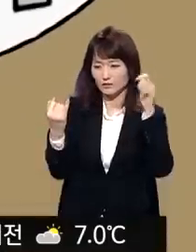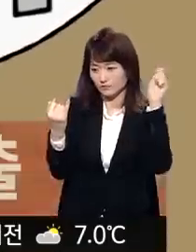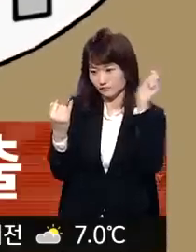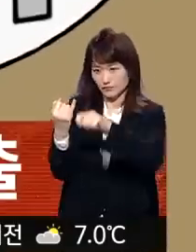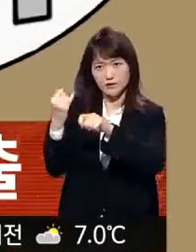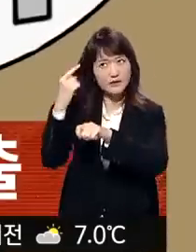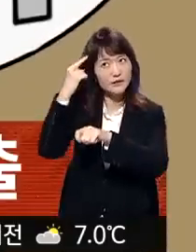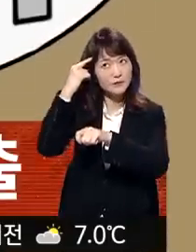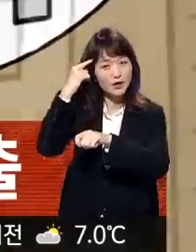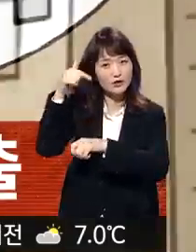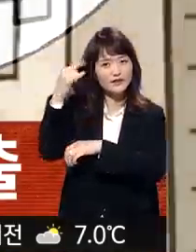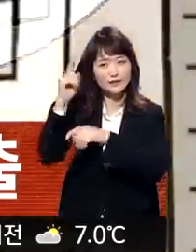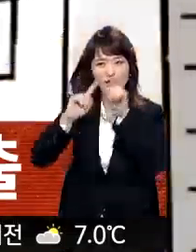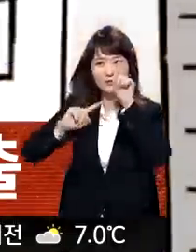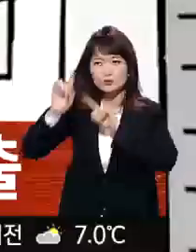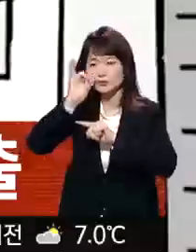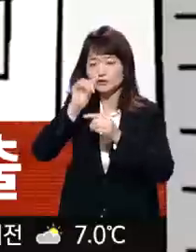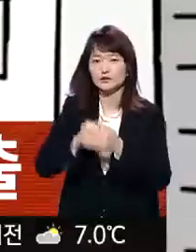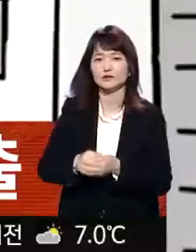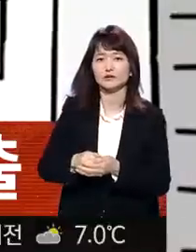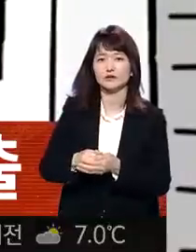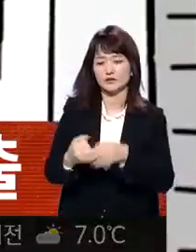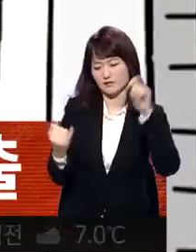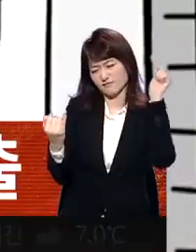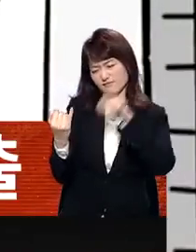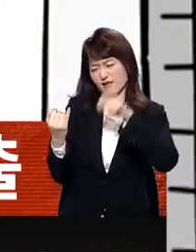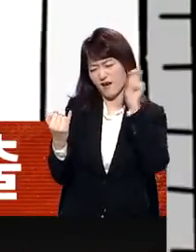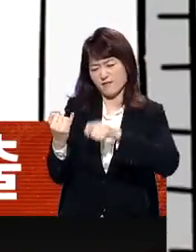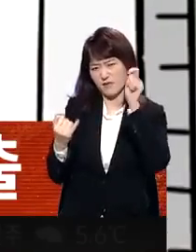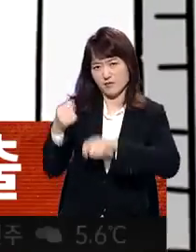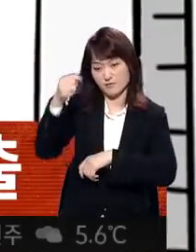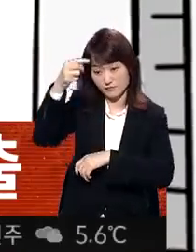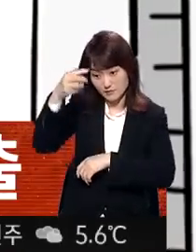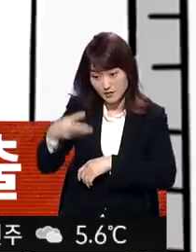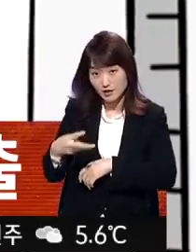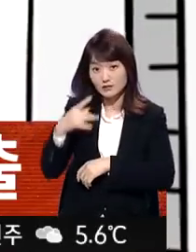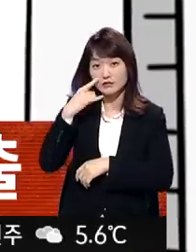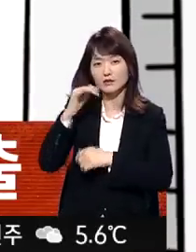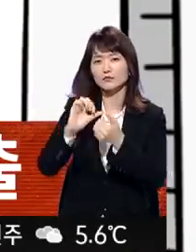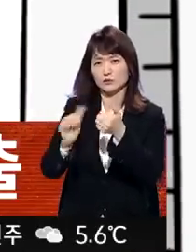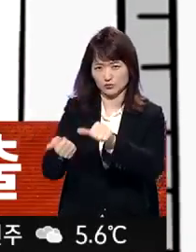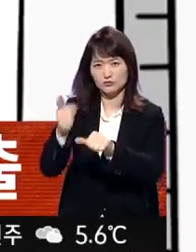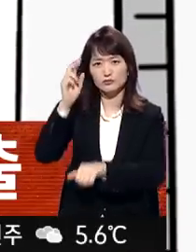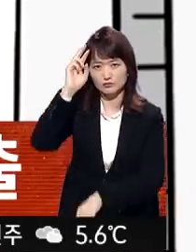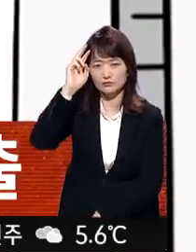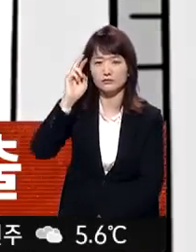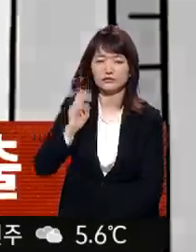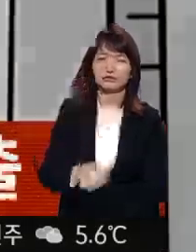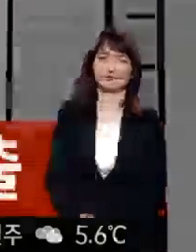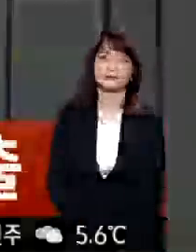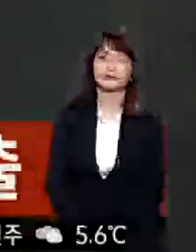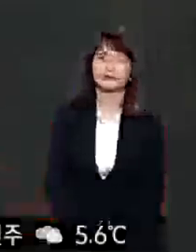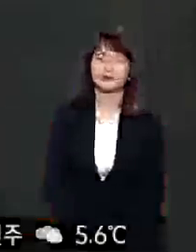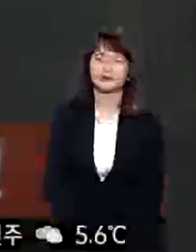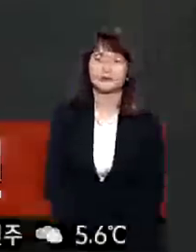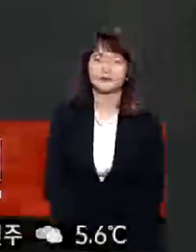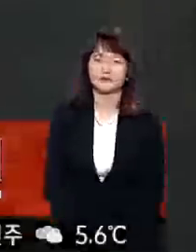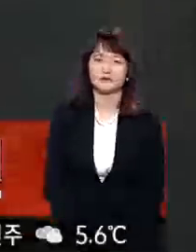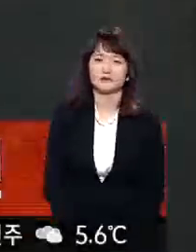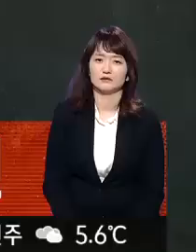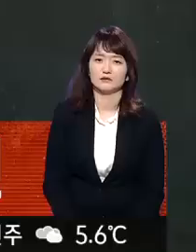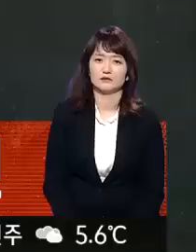나왔습니다. 이런 결과를 볼 때요, 결국 여러 차례 둔기를 휘둘러서 어머니를 사망케 한 것으로 추정이 되는 상황입니다. 아휴,